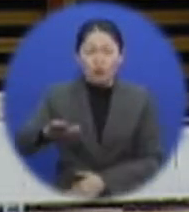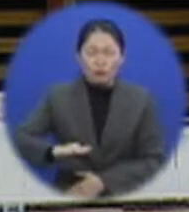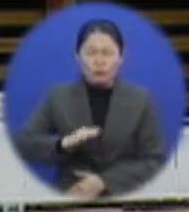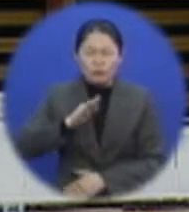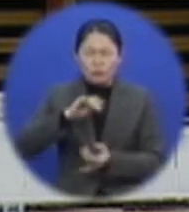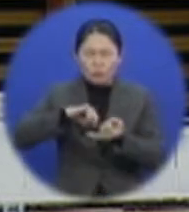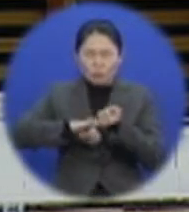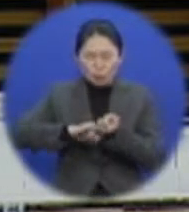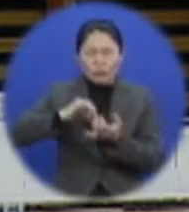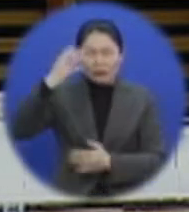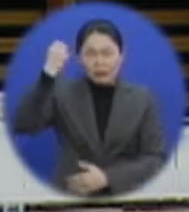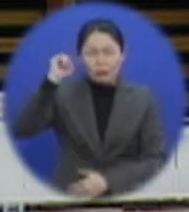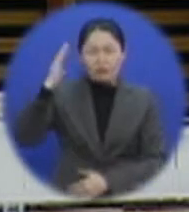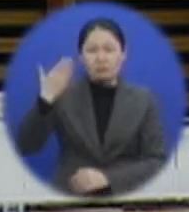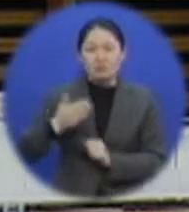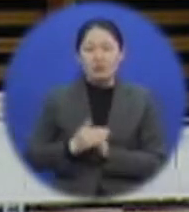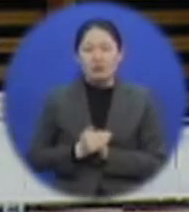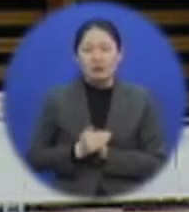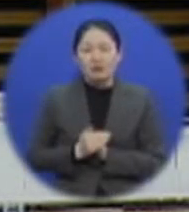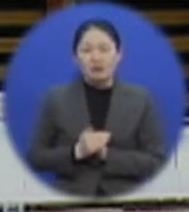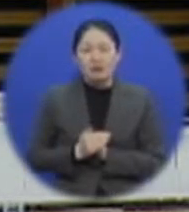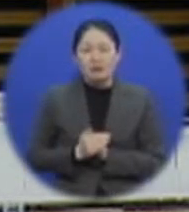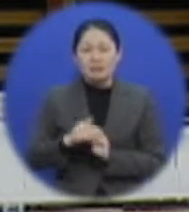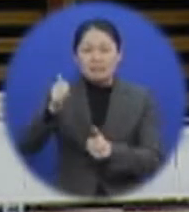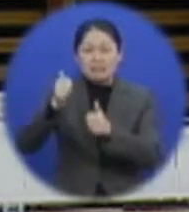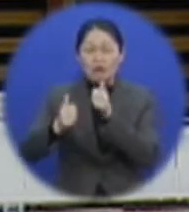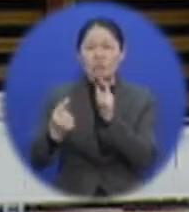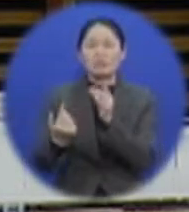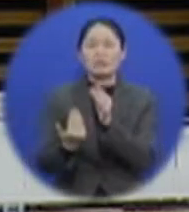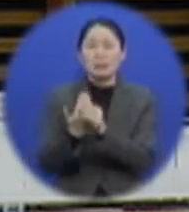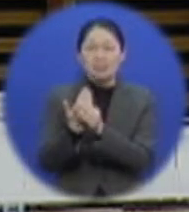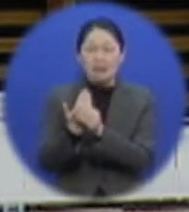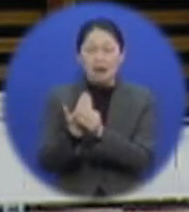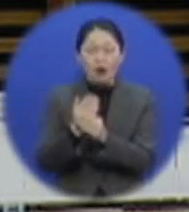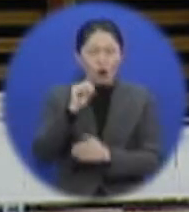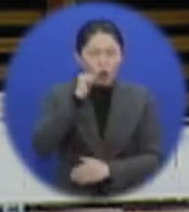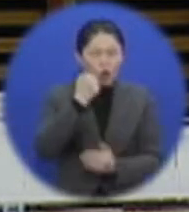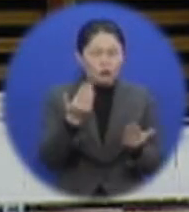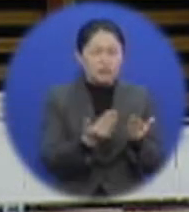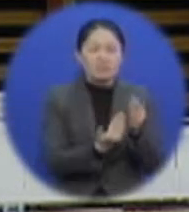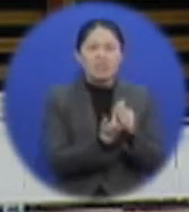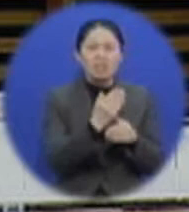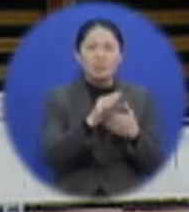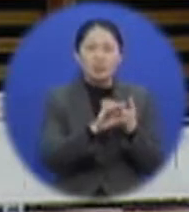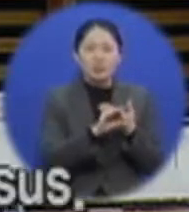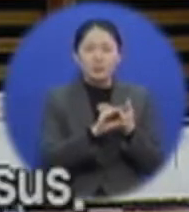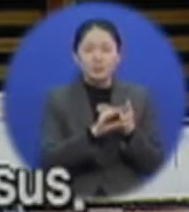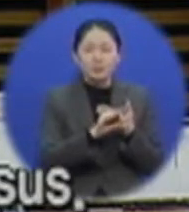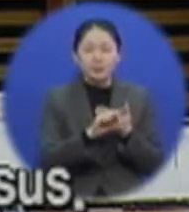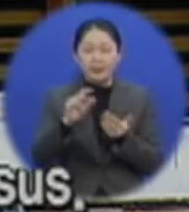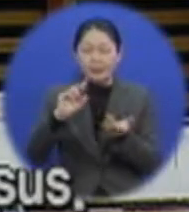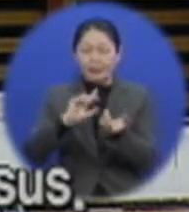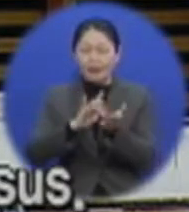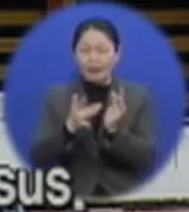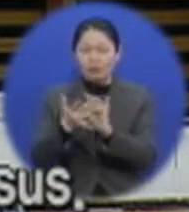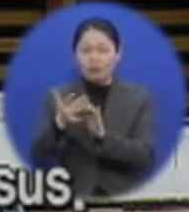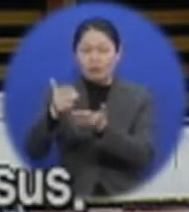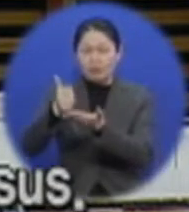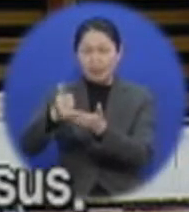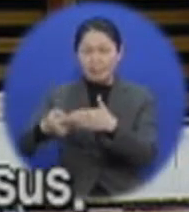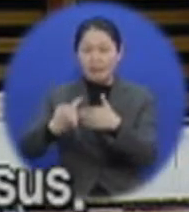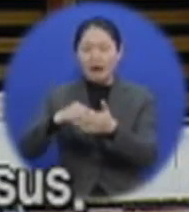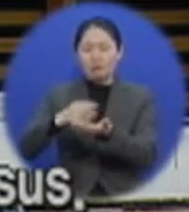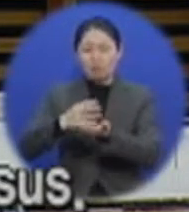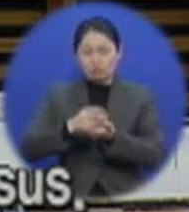합니다 그래서 시험이 생기거나 어려운 일이 생기면 예수님의 마음을 품을 셔야